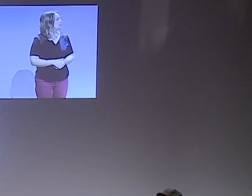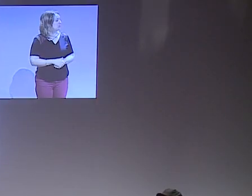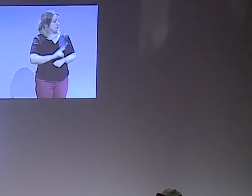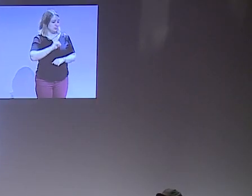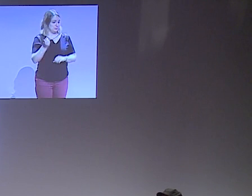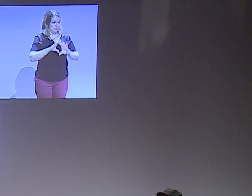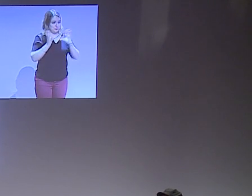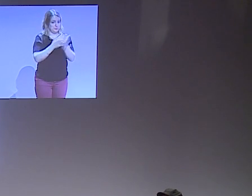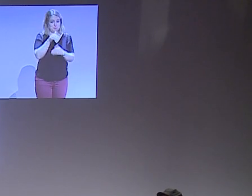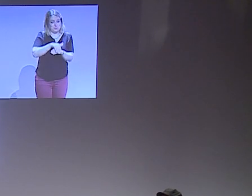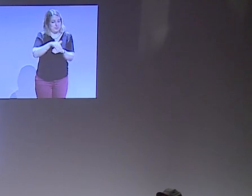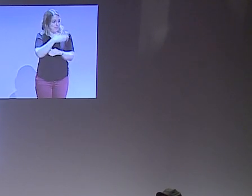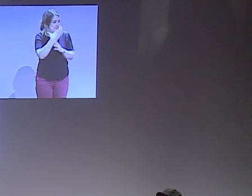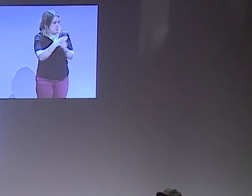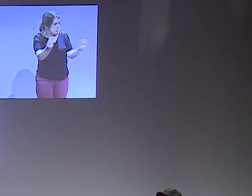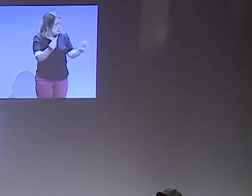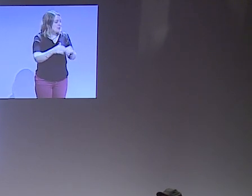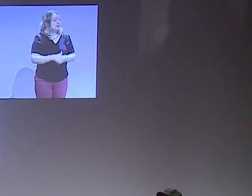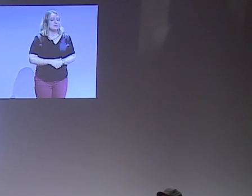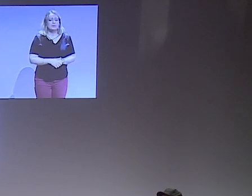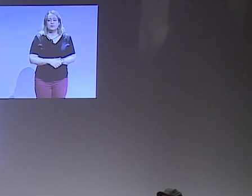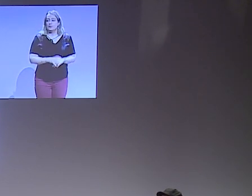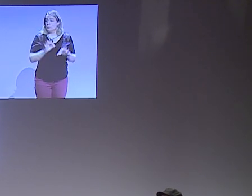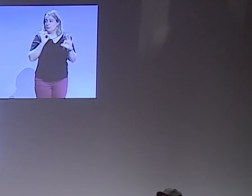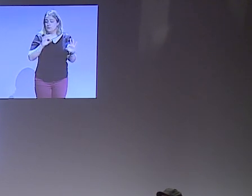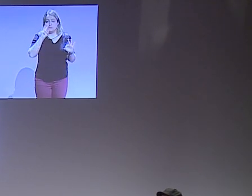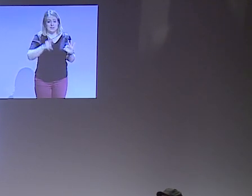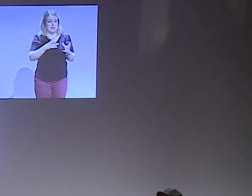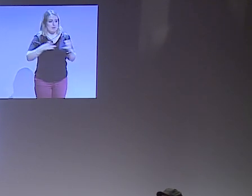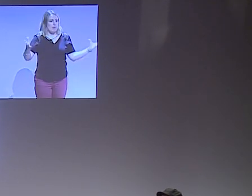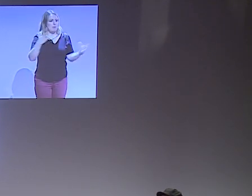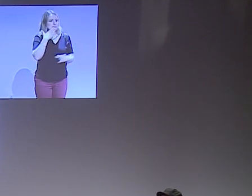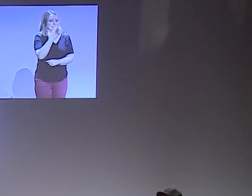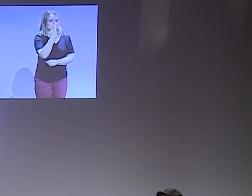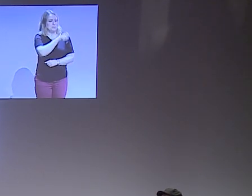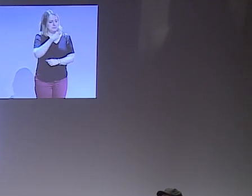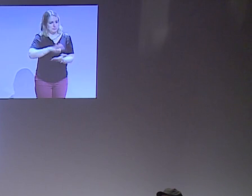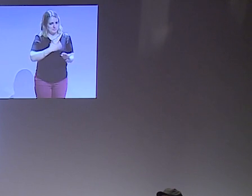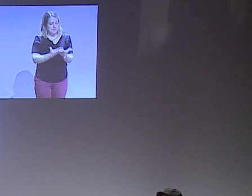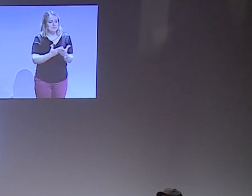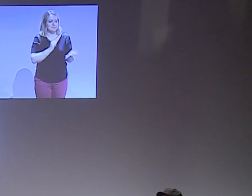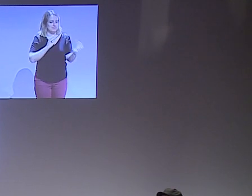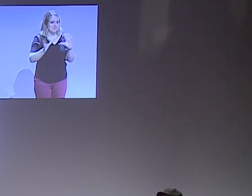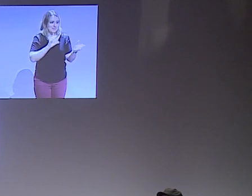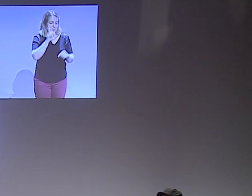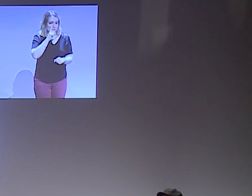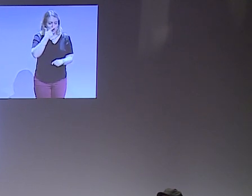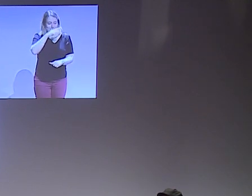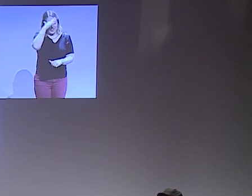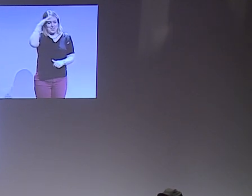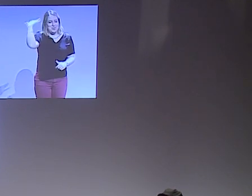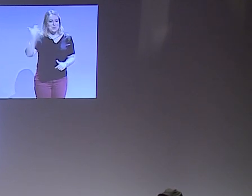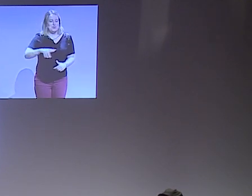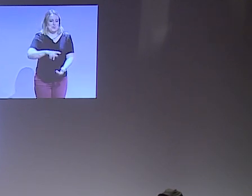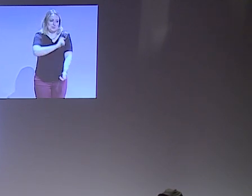pour toute cette soirée. Et je veux dire un grand merci aussi aux deux traductrices, parce que je pense que ça a été aussi